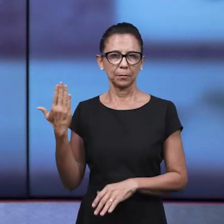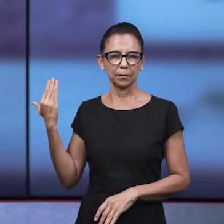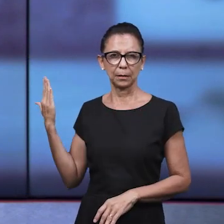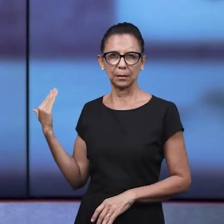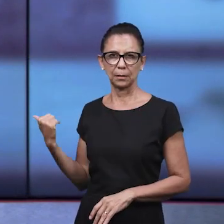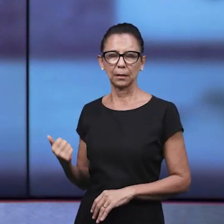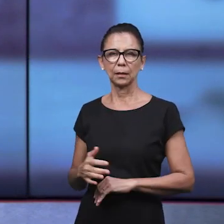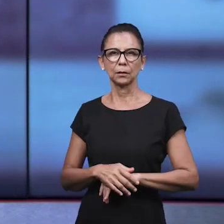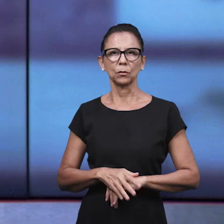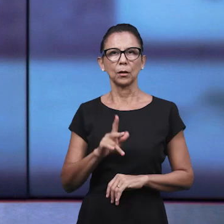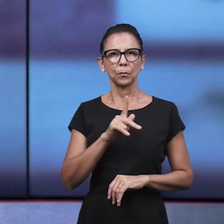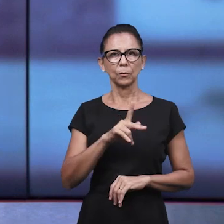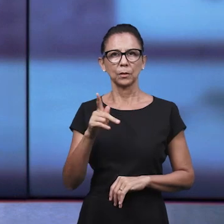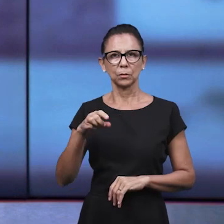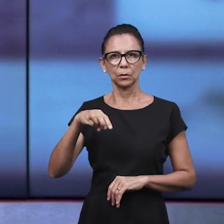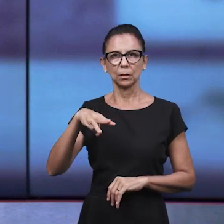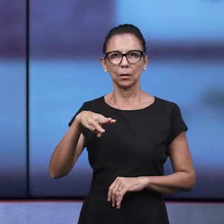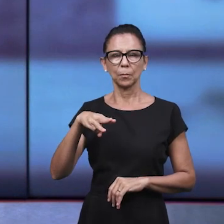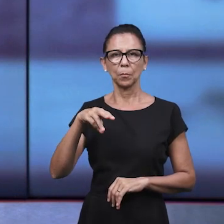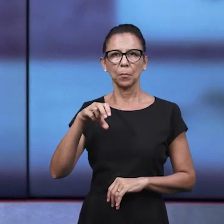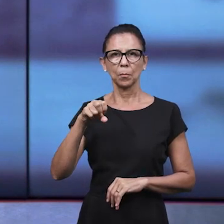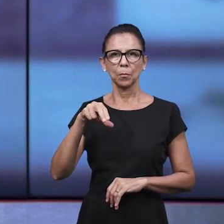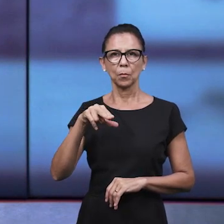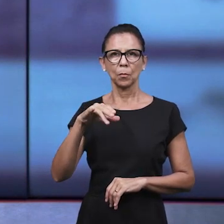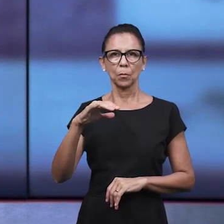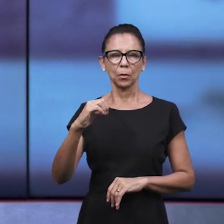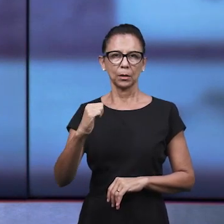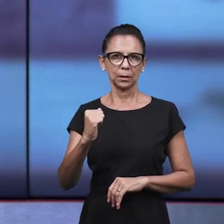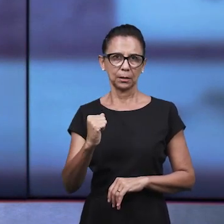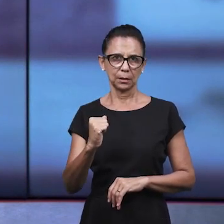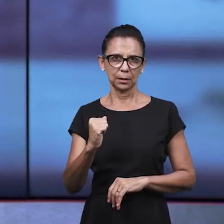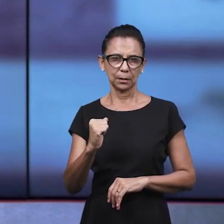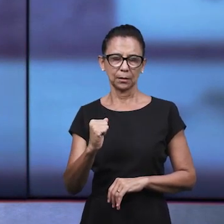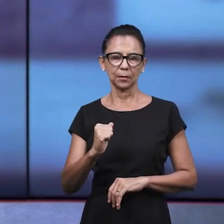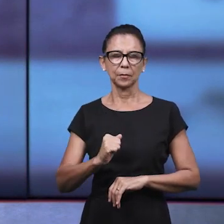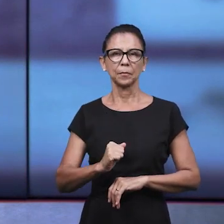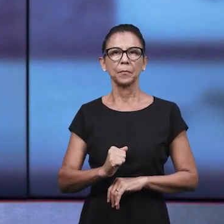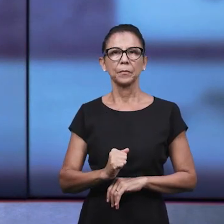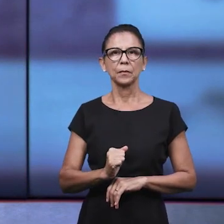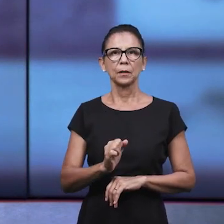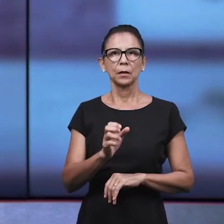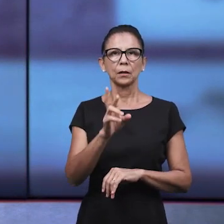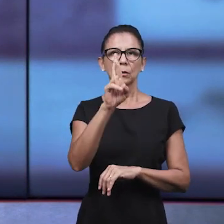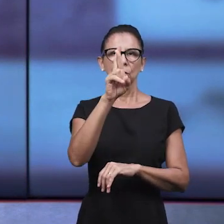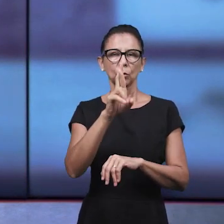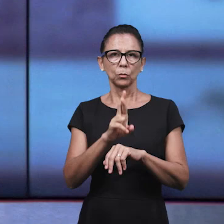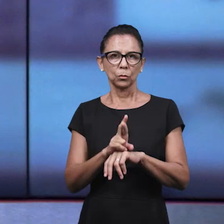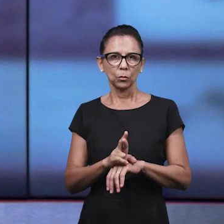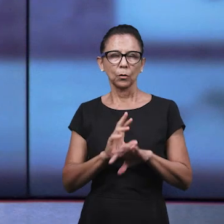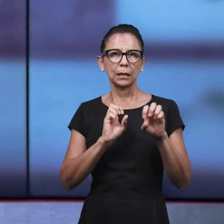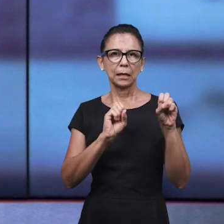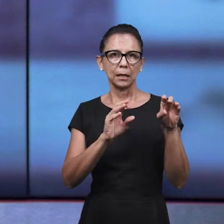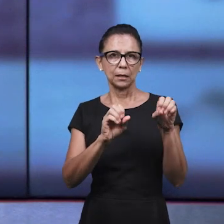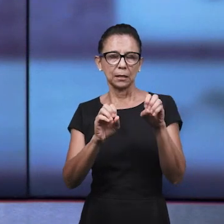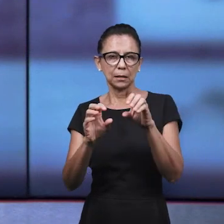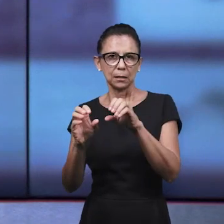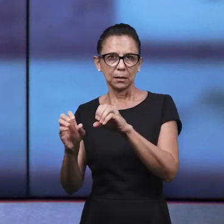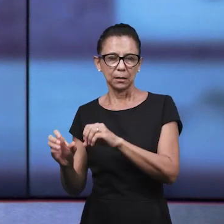Dans les deux derniers épisodes, la professeure Monica Médicis, docteur en éducation, nous a